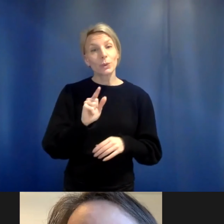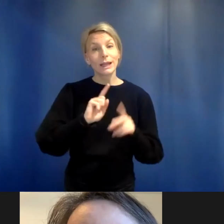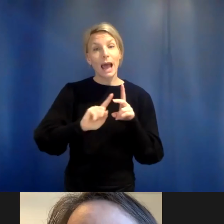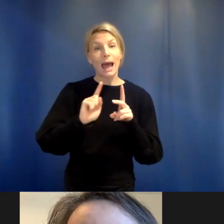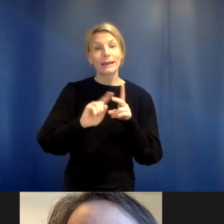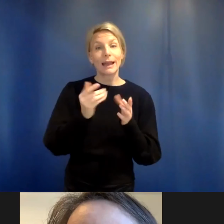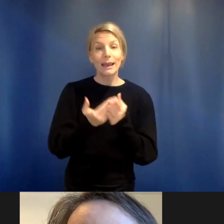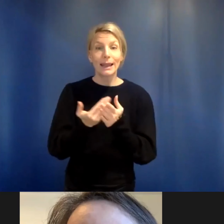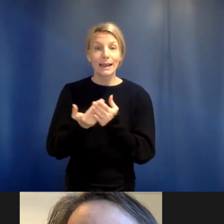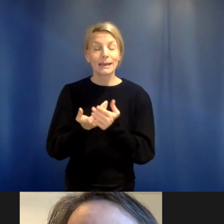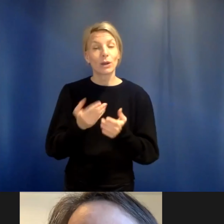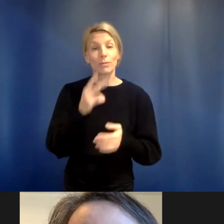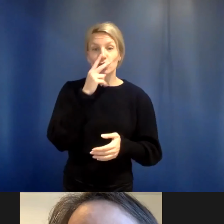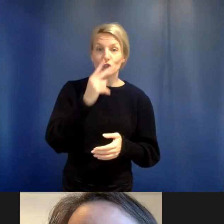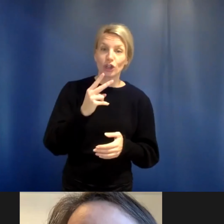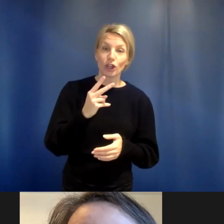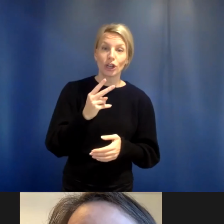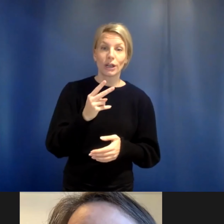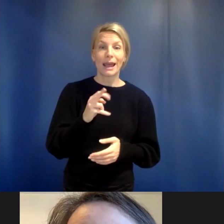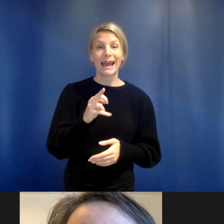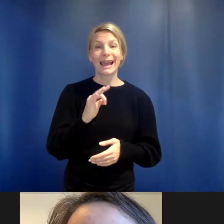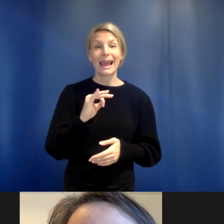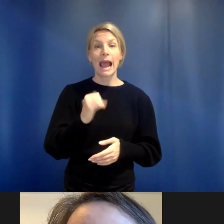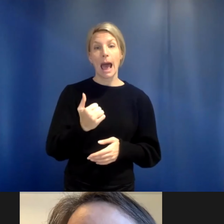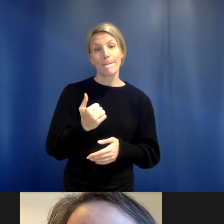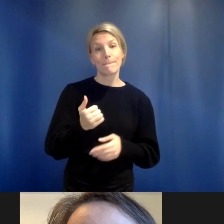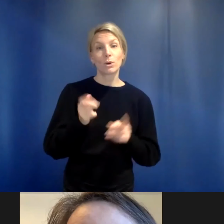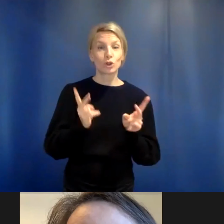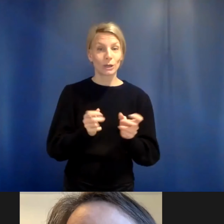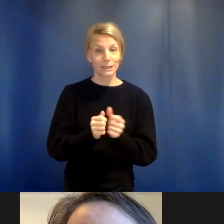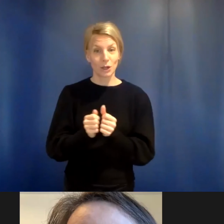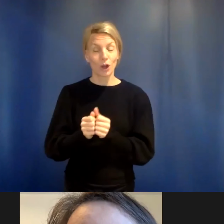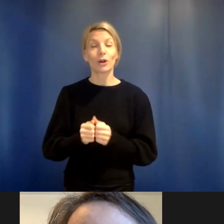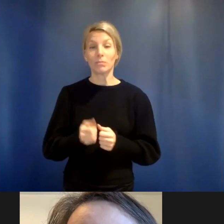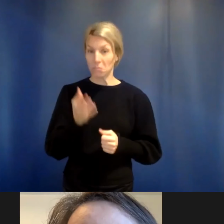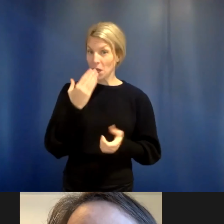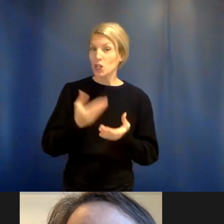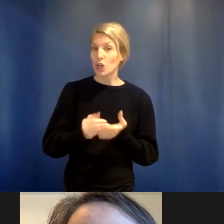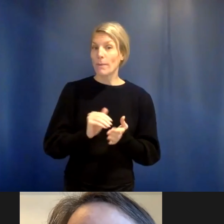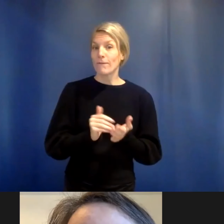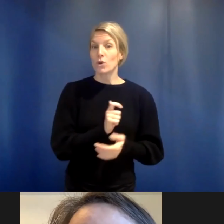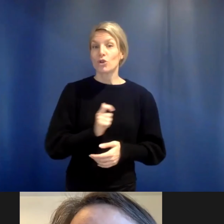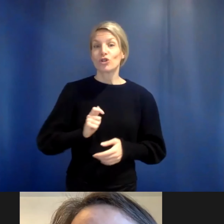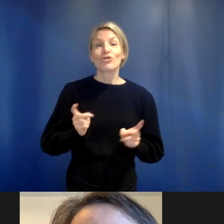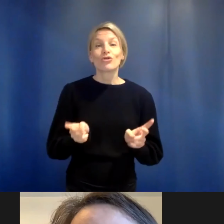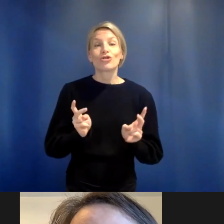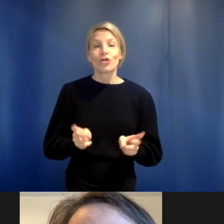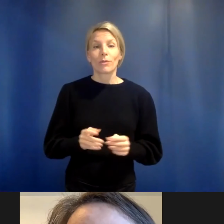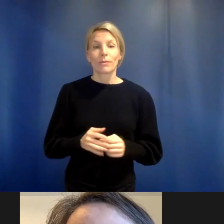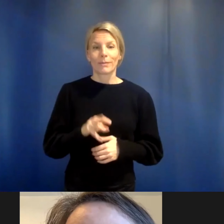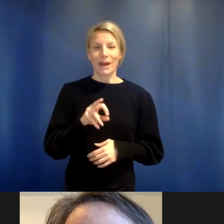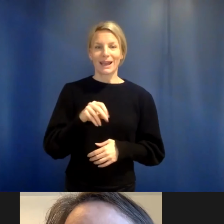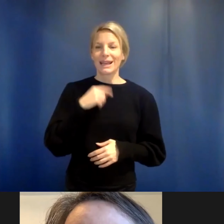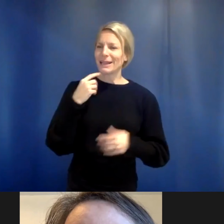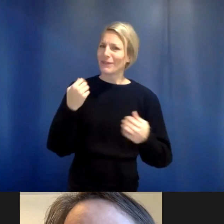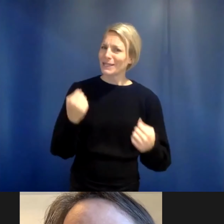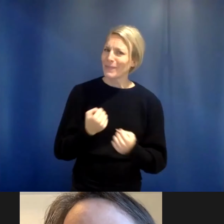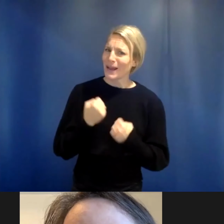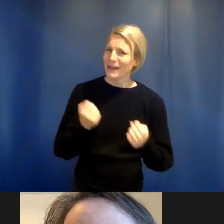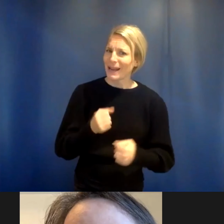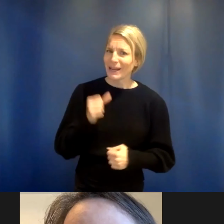synrehabilitering och sådant där. Så den kan man också köpa från oss. Vad spännande. Vad roligt att höra.